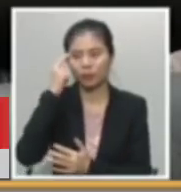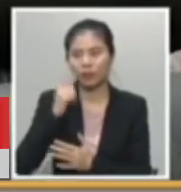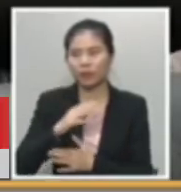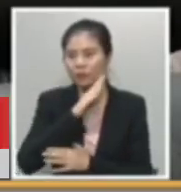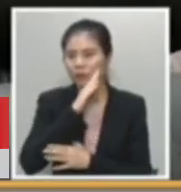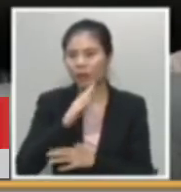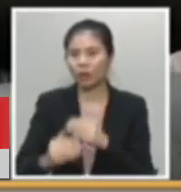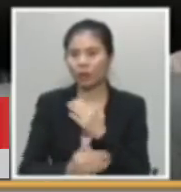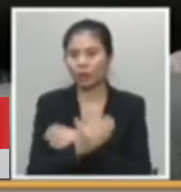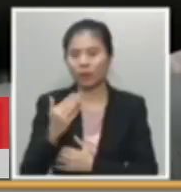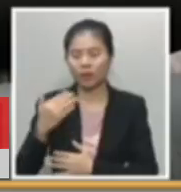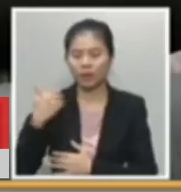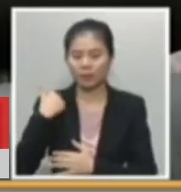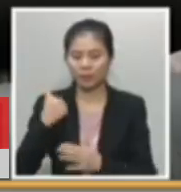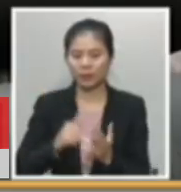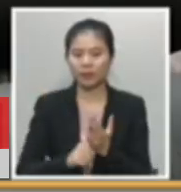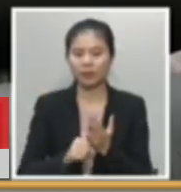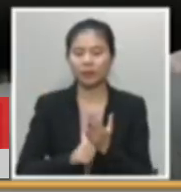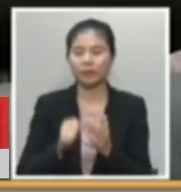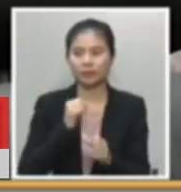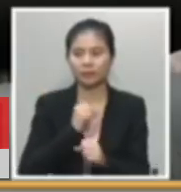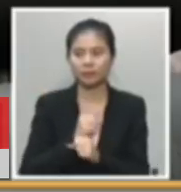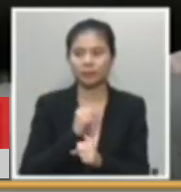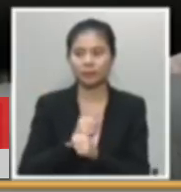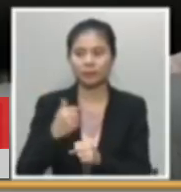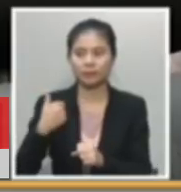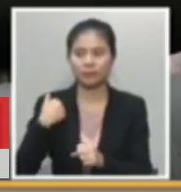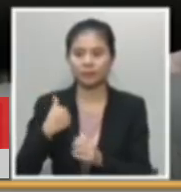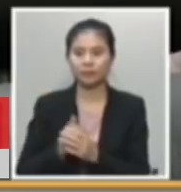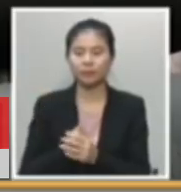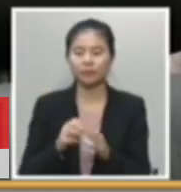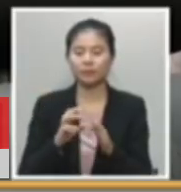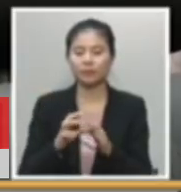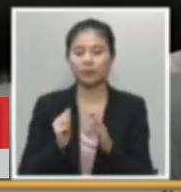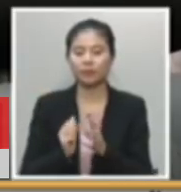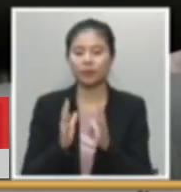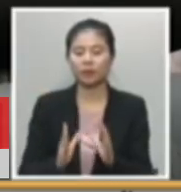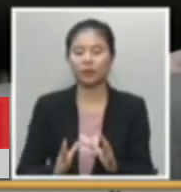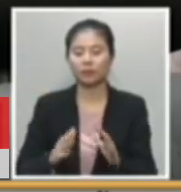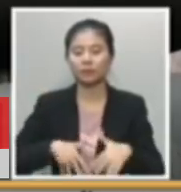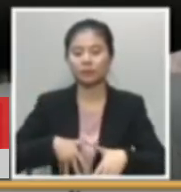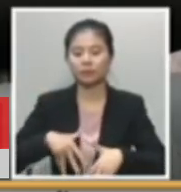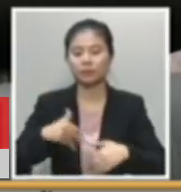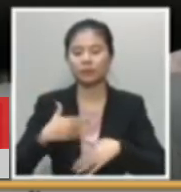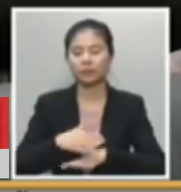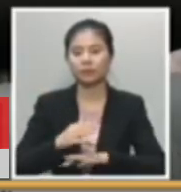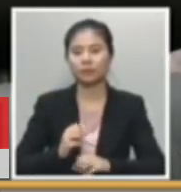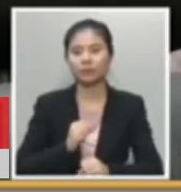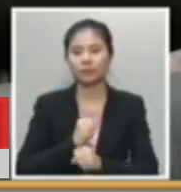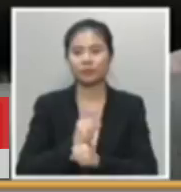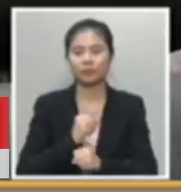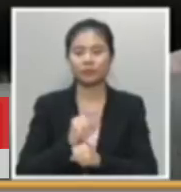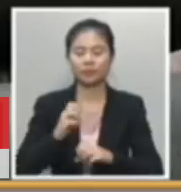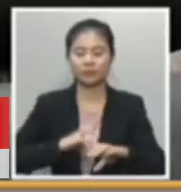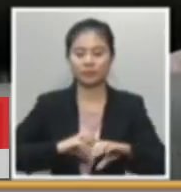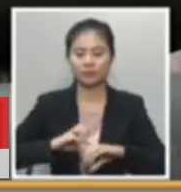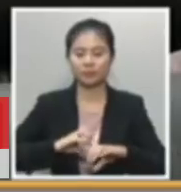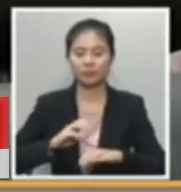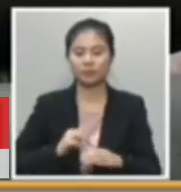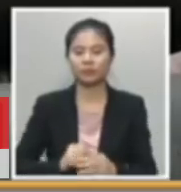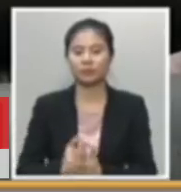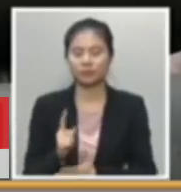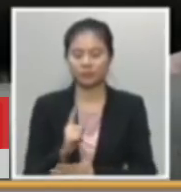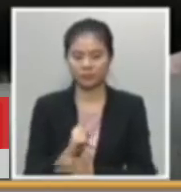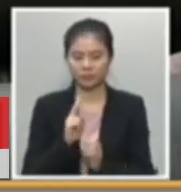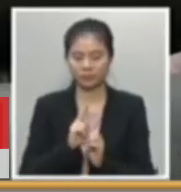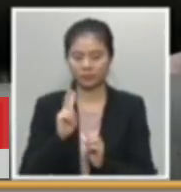ต้องปรับปรุงนะครับภายใต้การเน้นการมีส่วนร่วมของพี่น้องประชาชนให้มากที่สุดเท่าที่จะเป็นไปได้ท่านประธานครับเรื่อง